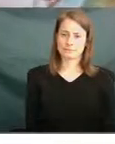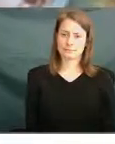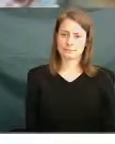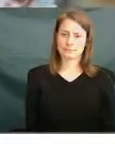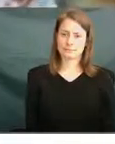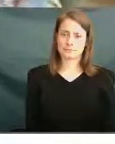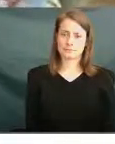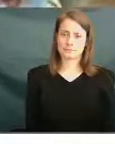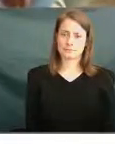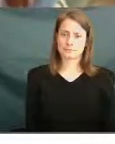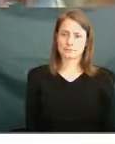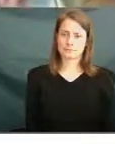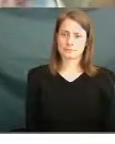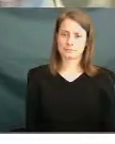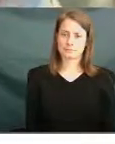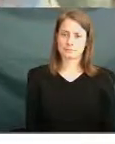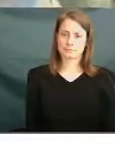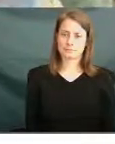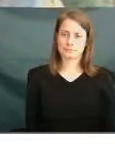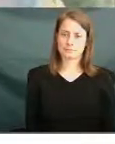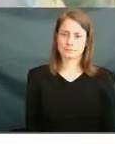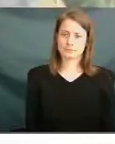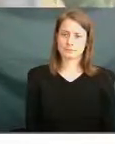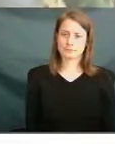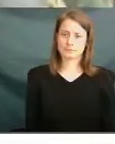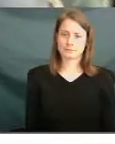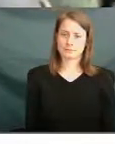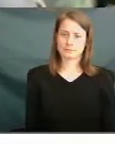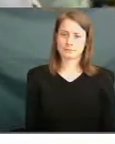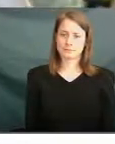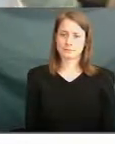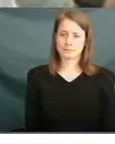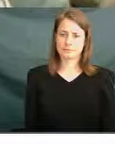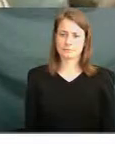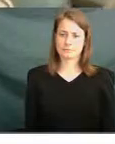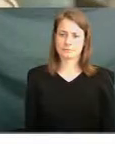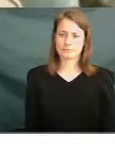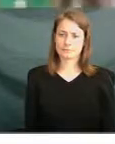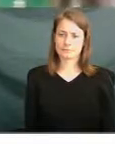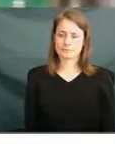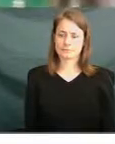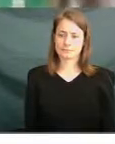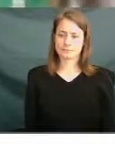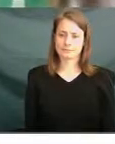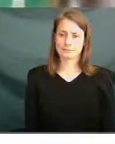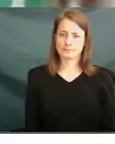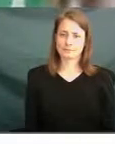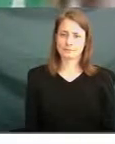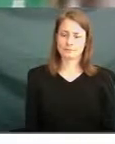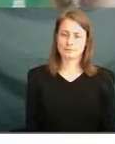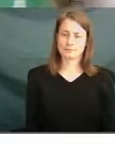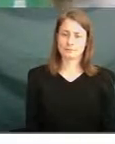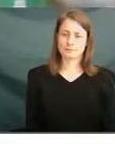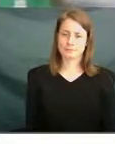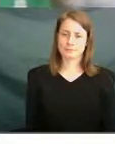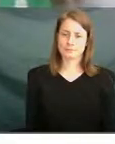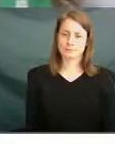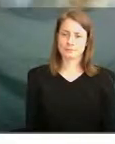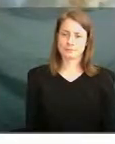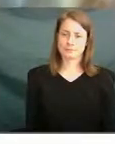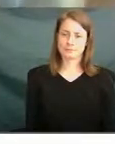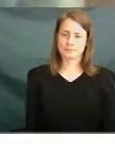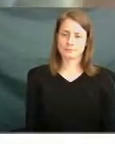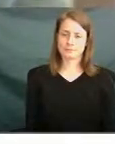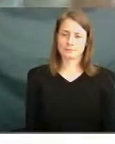bisla. Så gikk du opp og bisla? Så sa han at jeg var bisletut. Ja. Bisla, er det et veldig sånn kjekt ord?